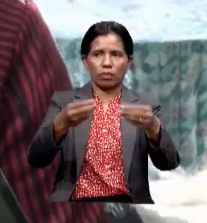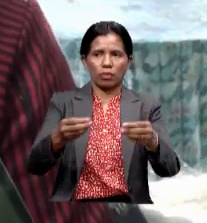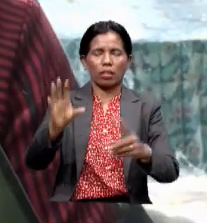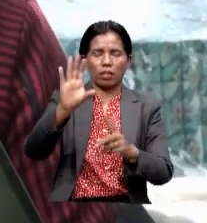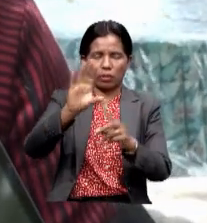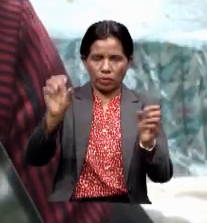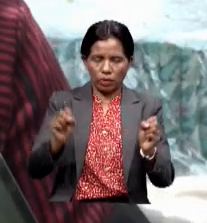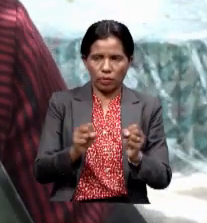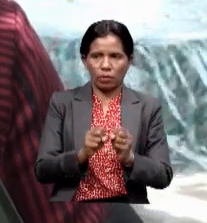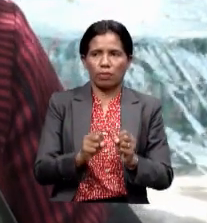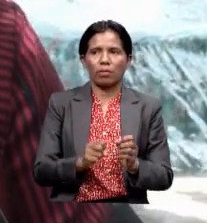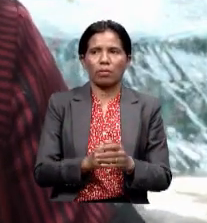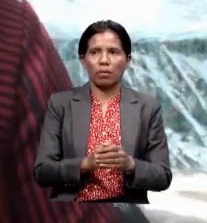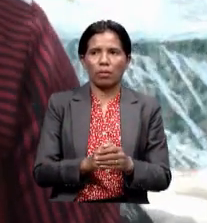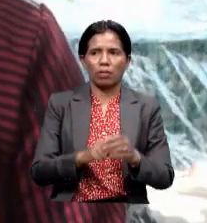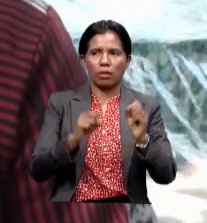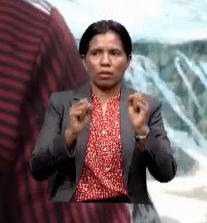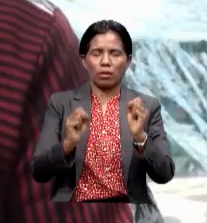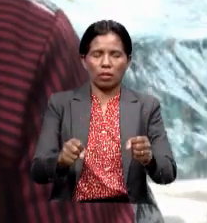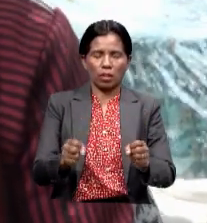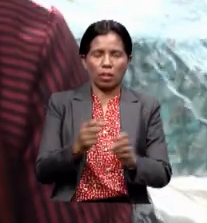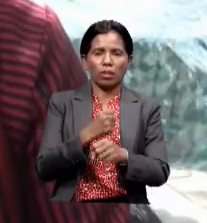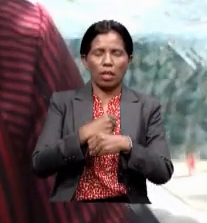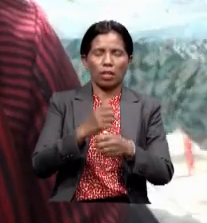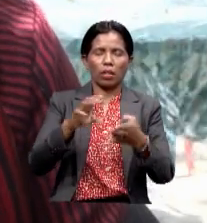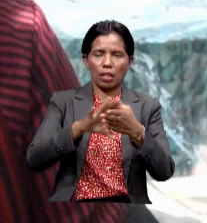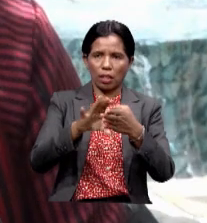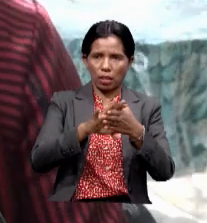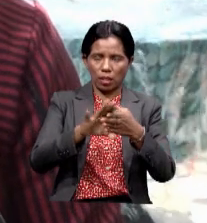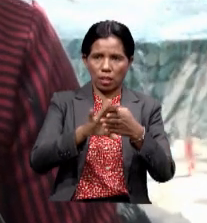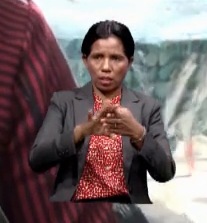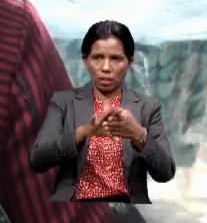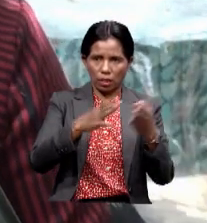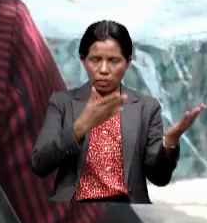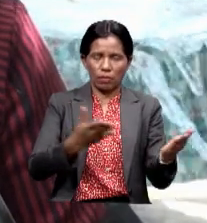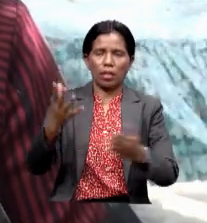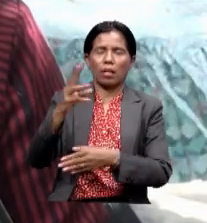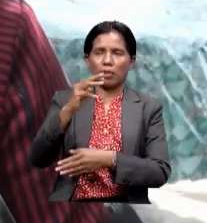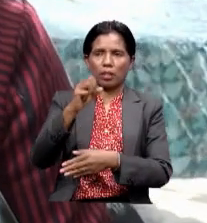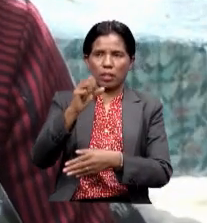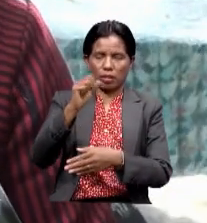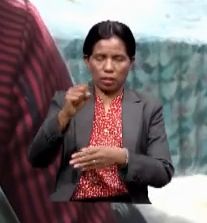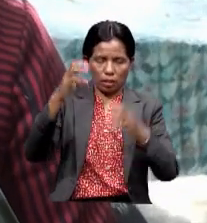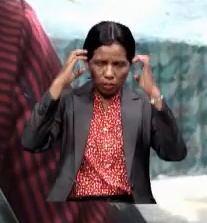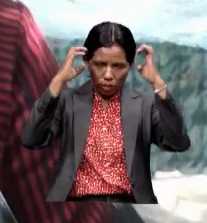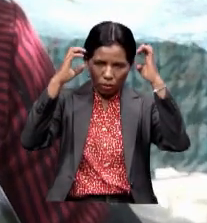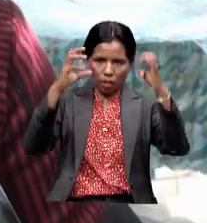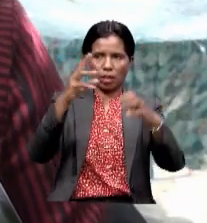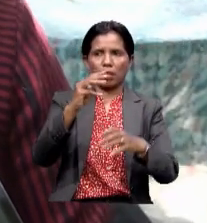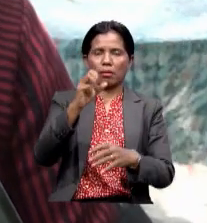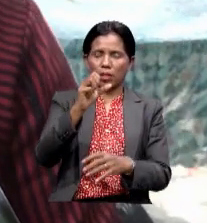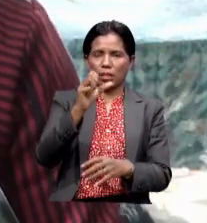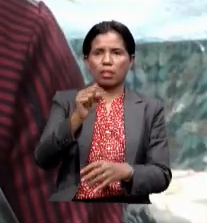suku tu hal kers pedido ira maya autoridade liliu secretário regional de educação solidariedade